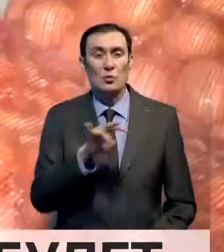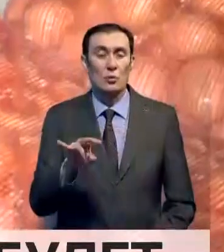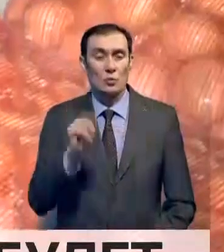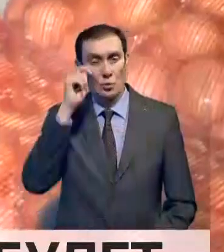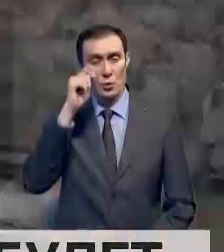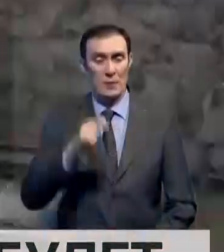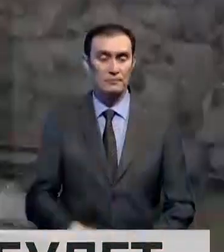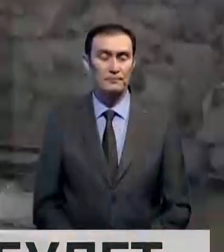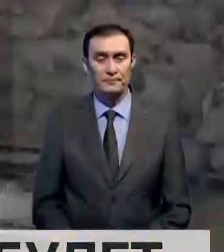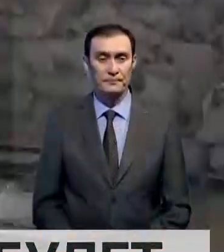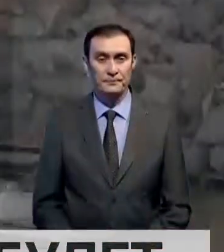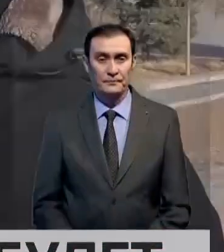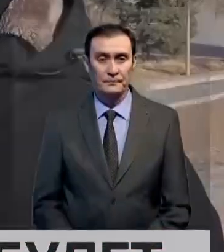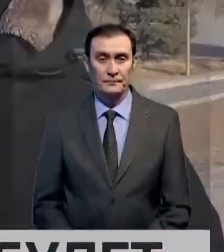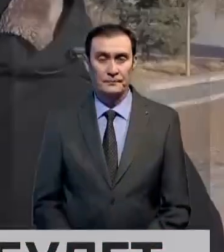лука.